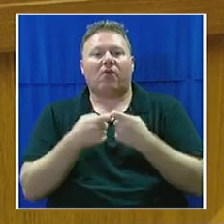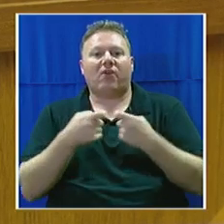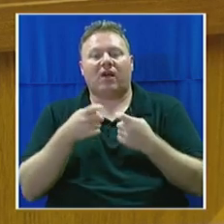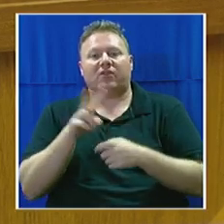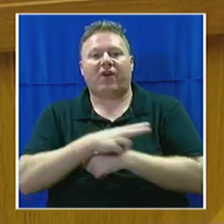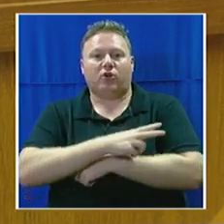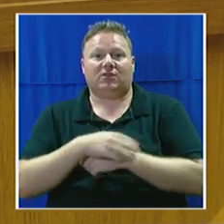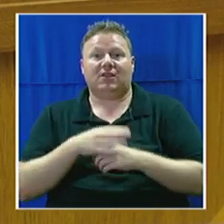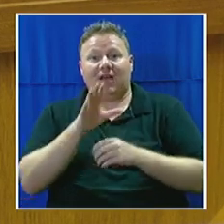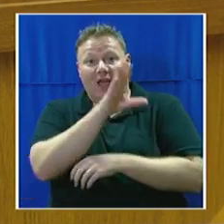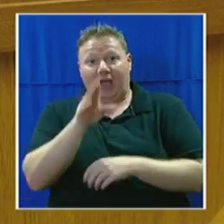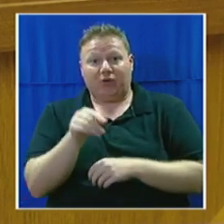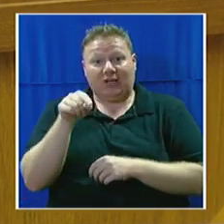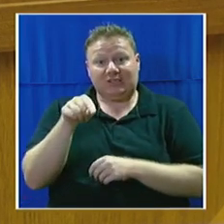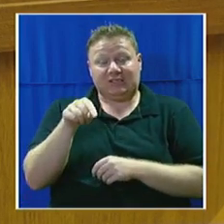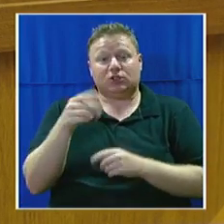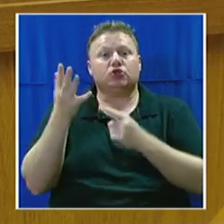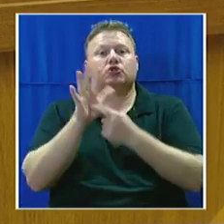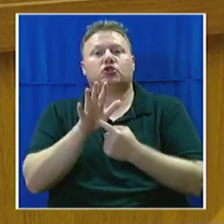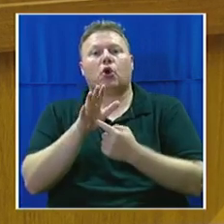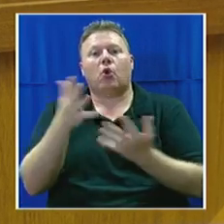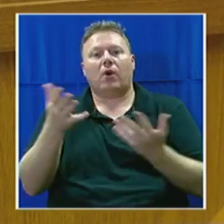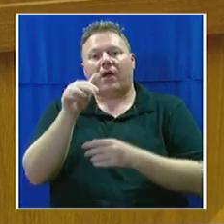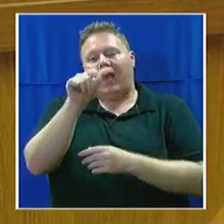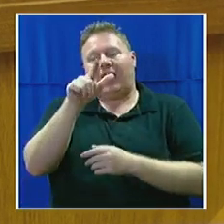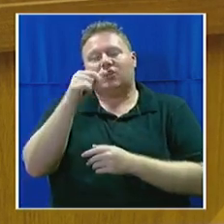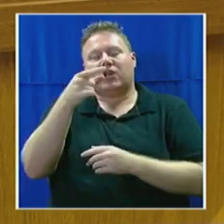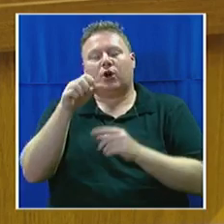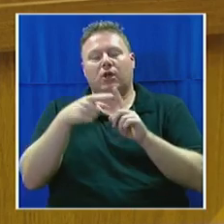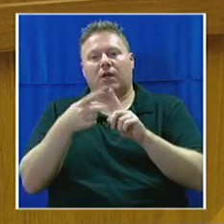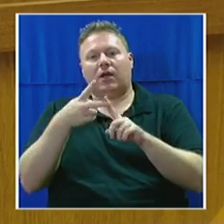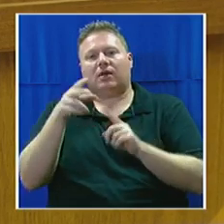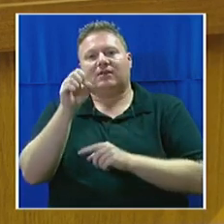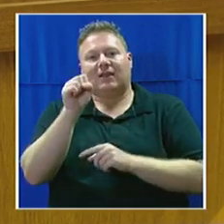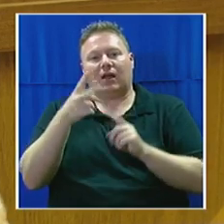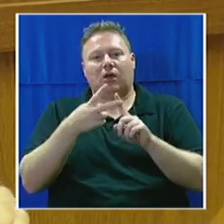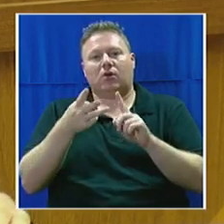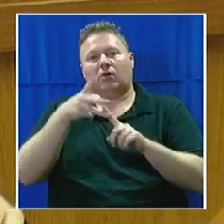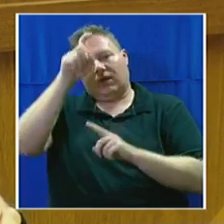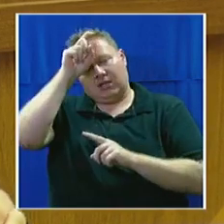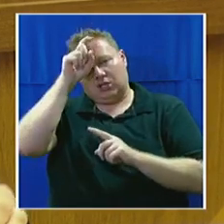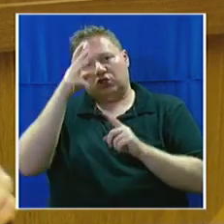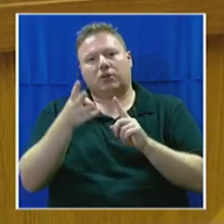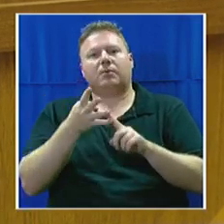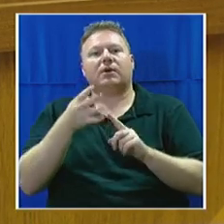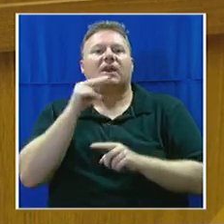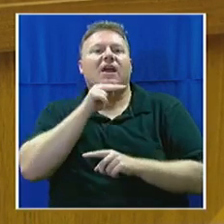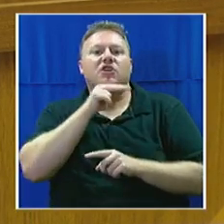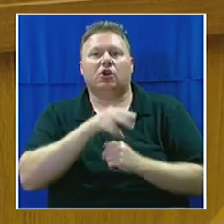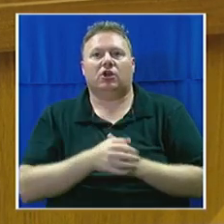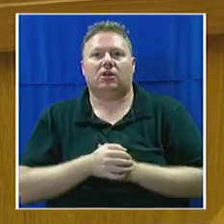reeds sy kop uitgesteek in Algerië, Senegal, Marokko, Nigerië en Egipte. En die virus is sopas in